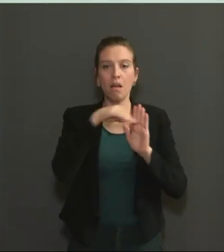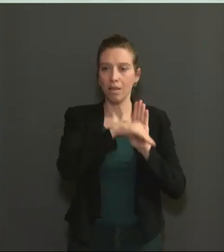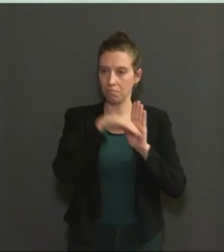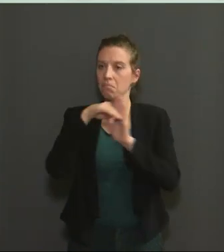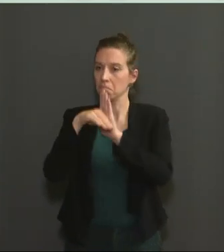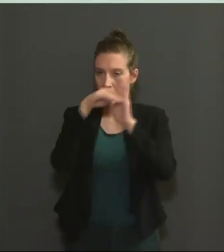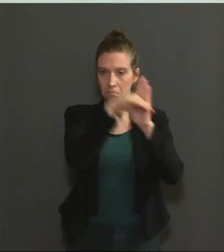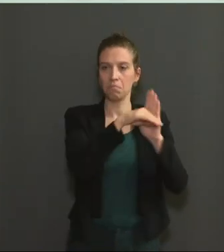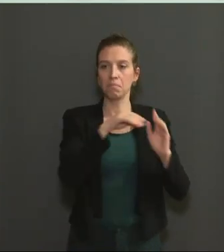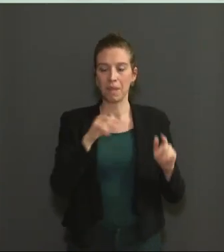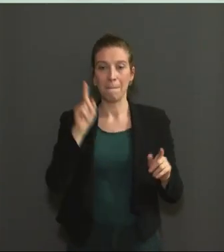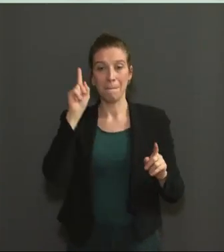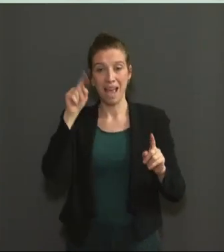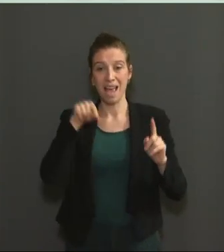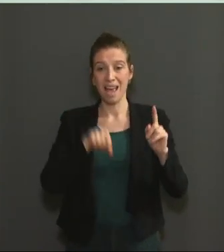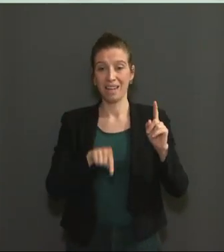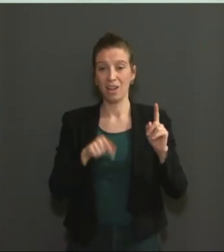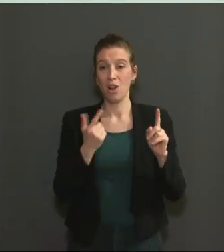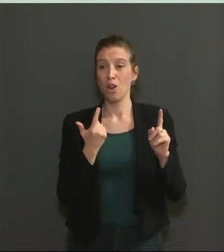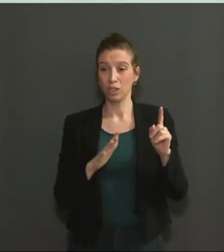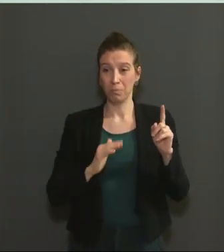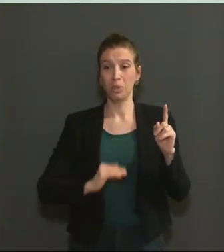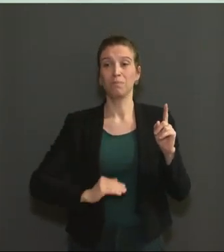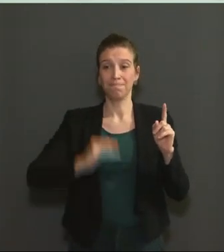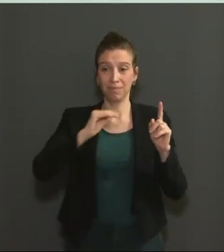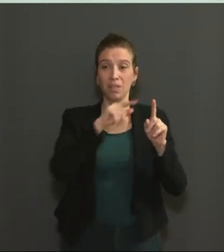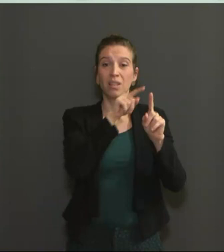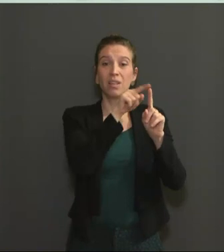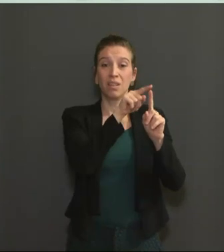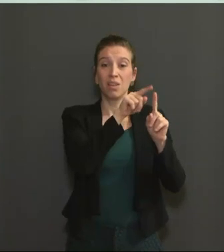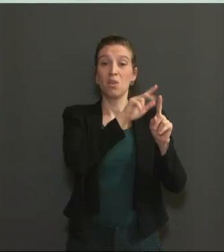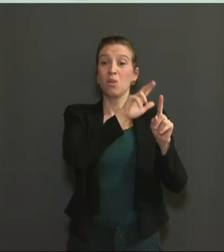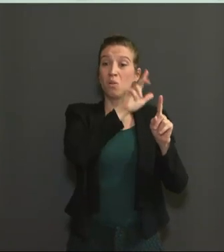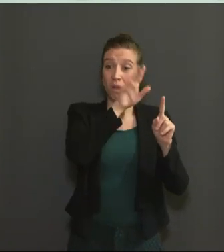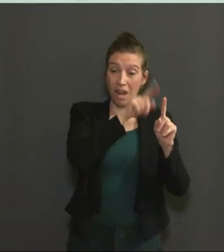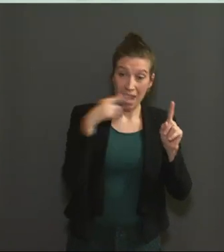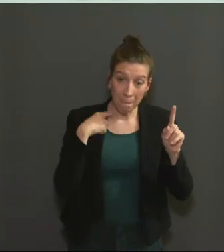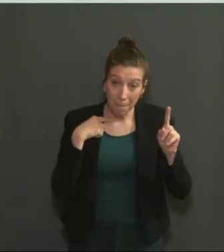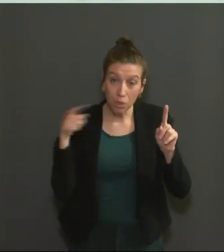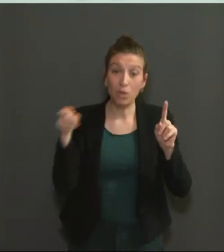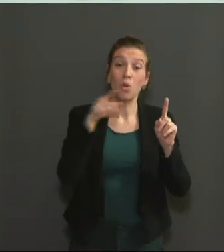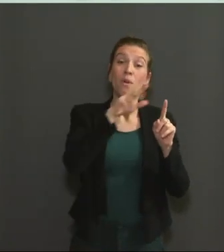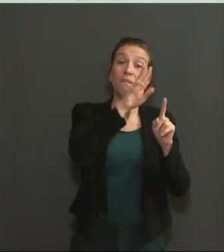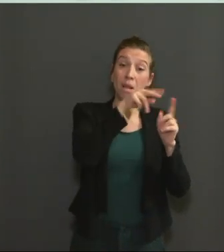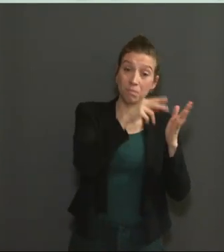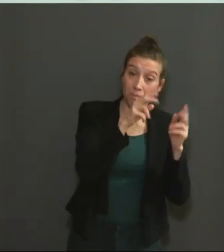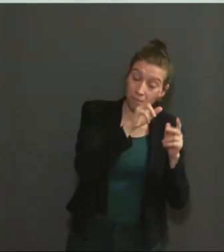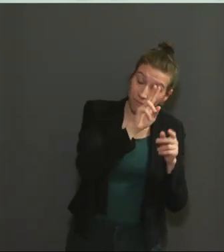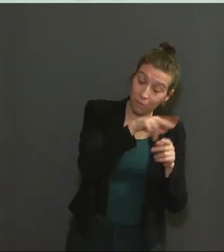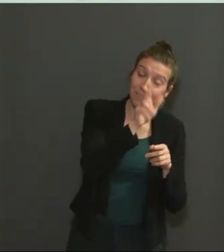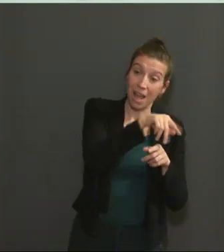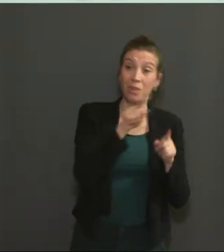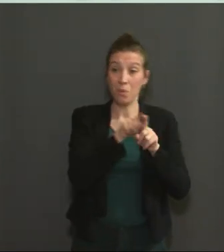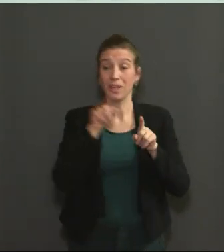Luxemburg West-Vlaanderen vlaamsbrabant en Limburg zoals u ook op deze figuur kan